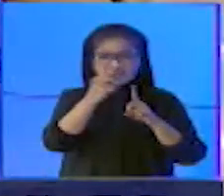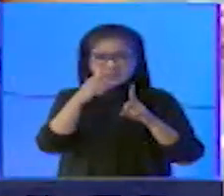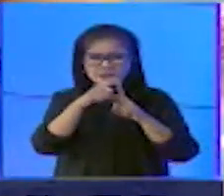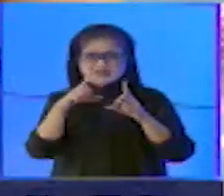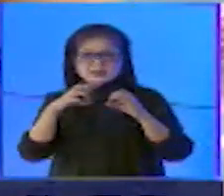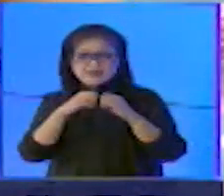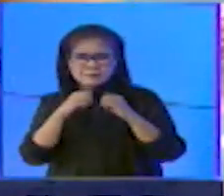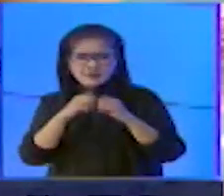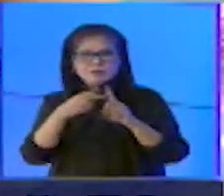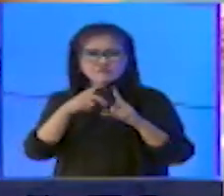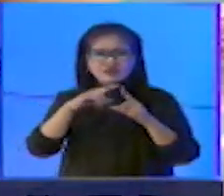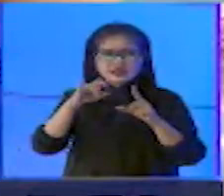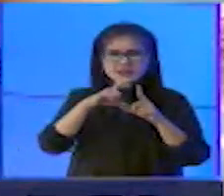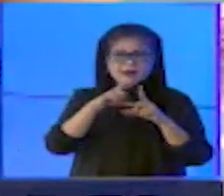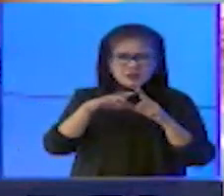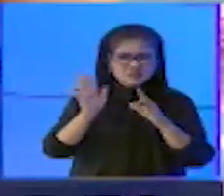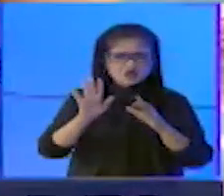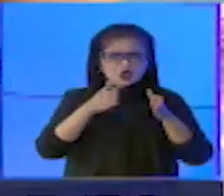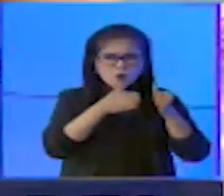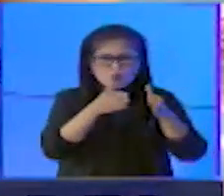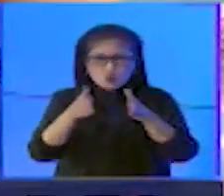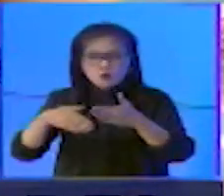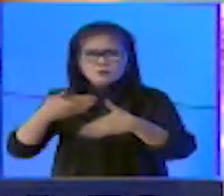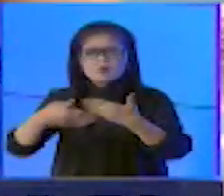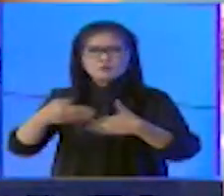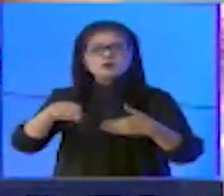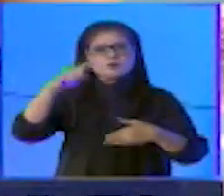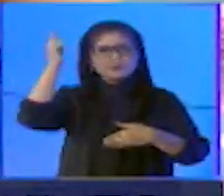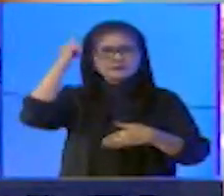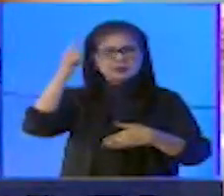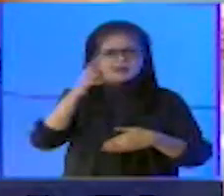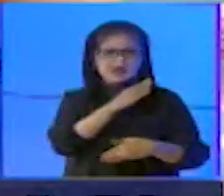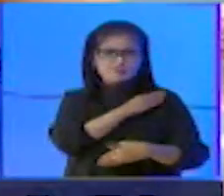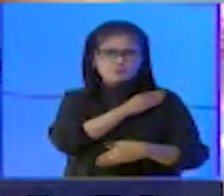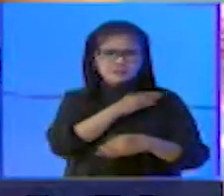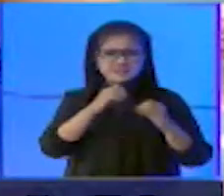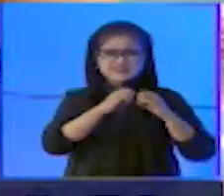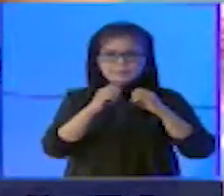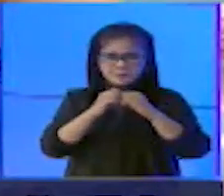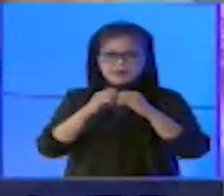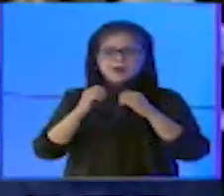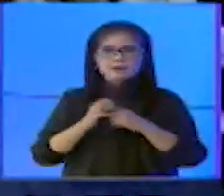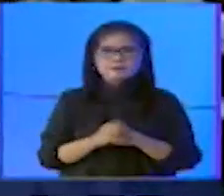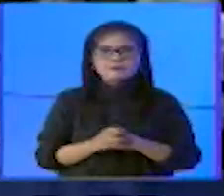pernah berkoordinasi dengan DPRD dalam menjalankan roda pemerintahan di Kabupaten Jember.